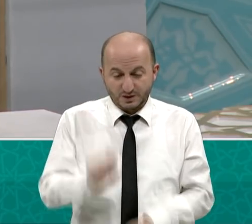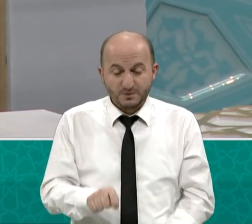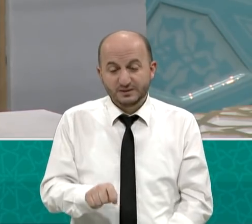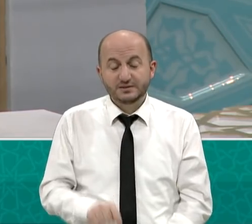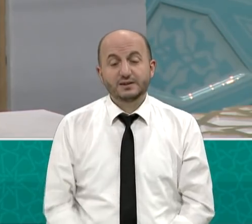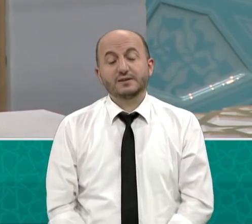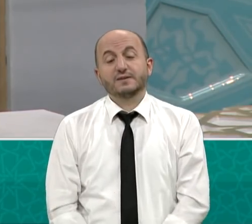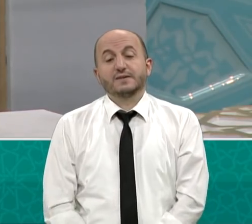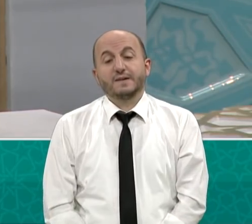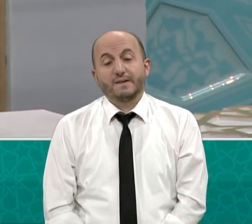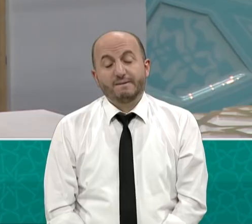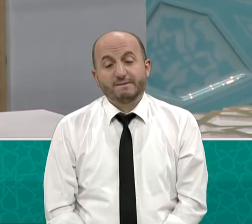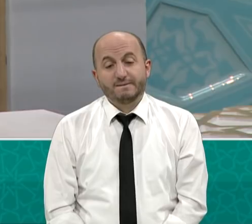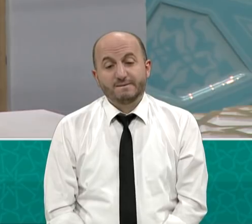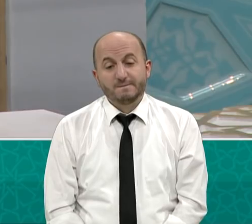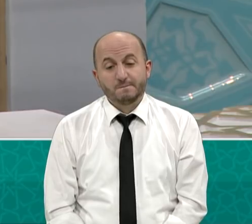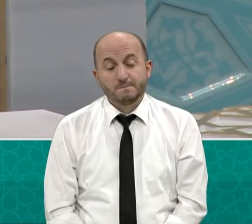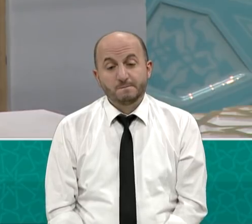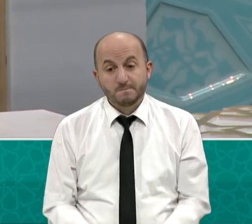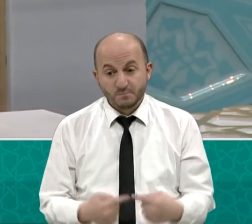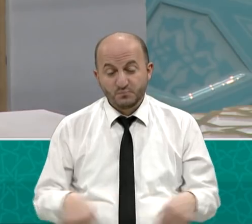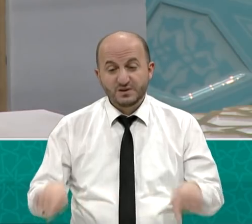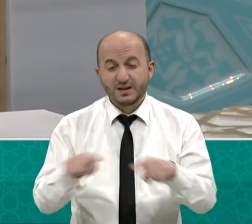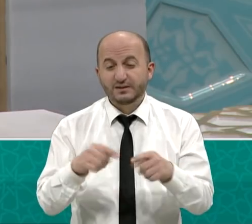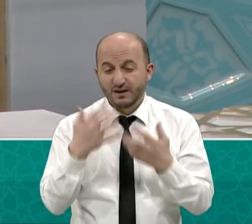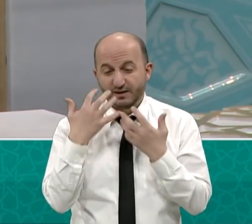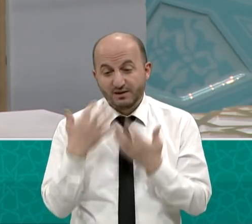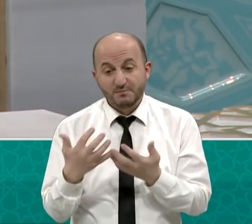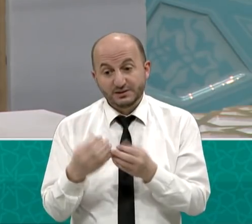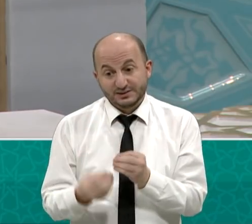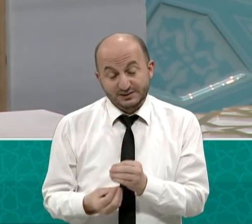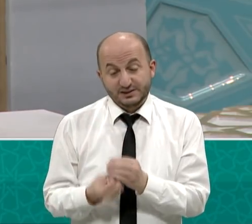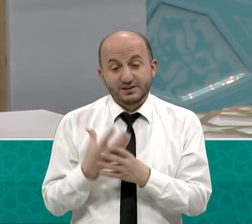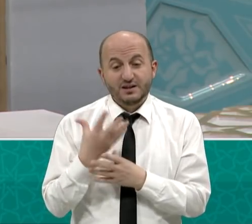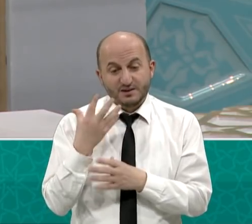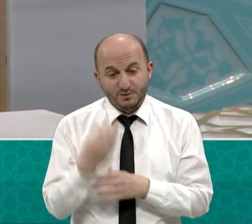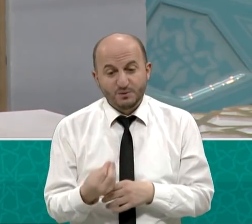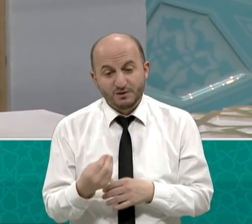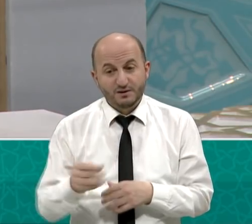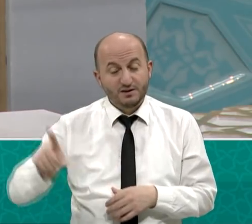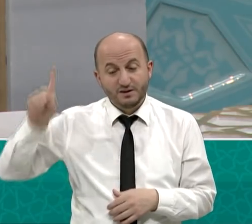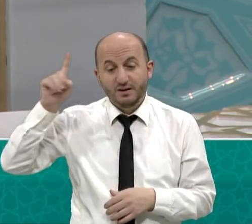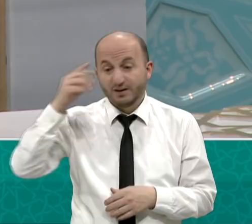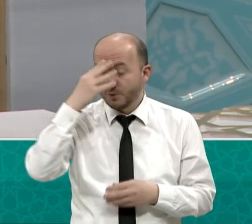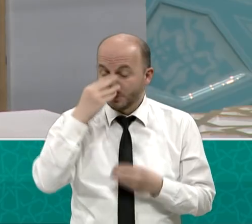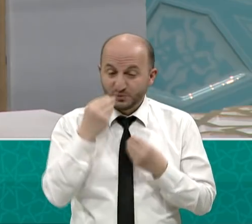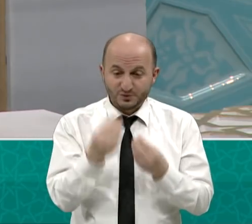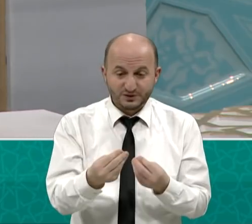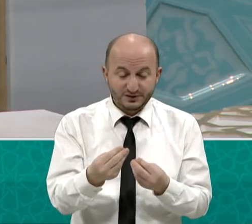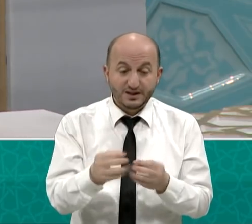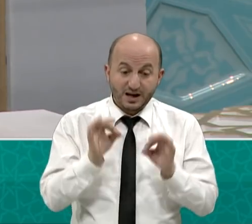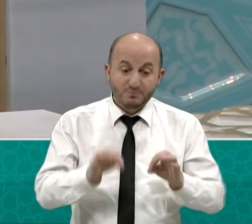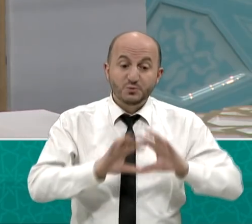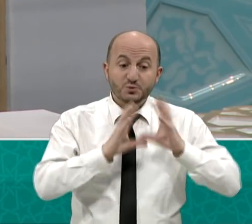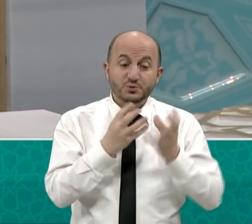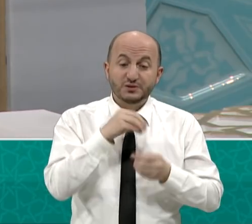yerine getirirsek, elbette ki bizler de rahmetin tecellileri olarak, elbette ki Rabbimizin lütfunu, inayetini hem bu